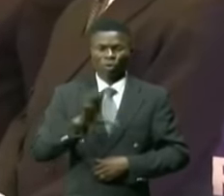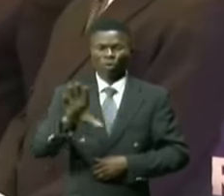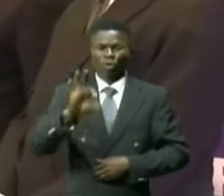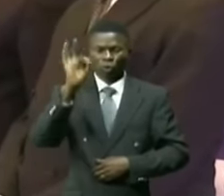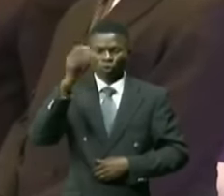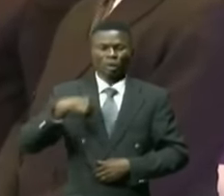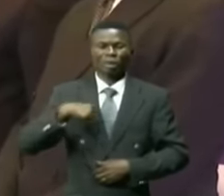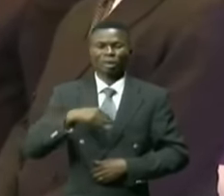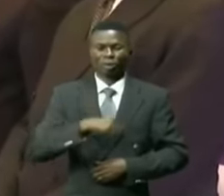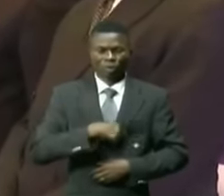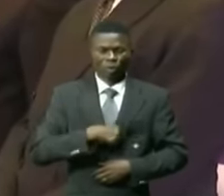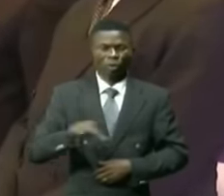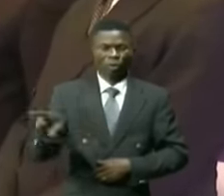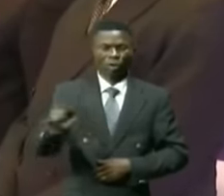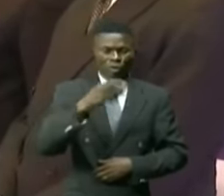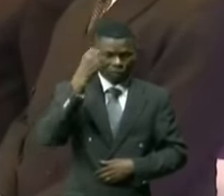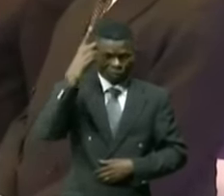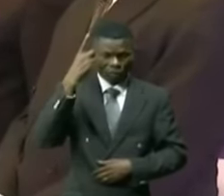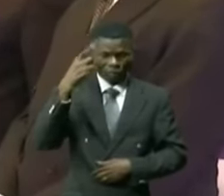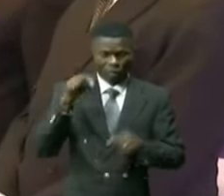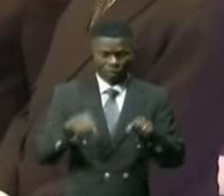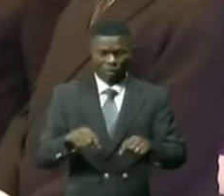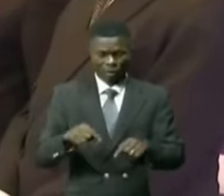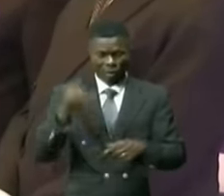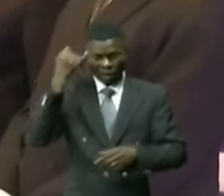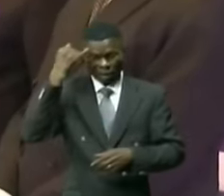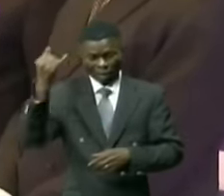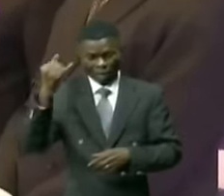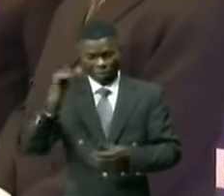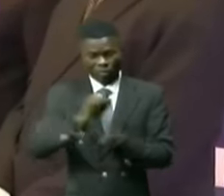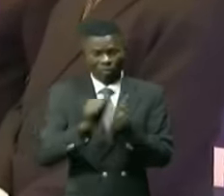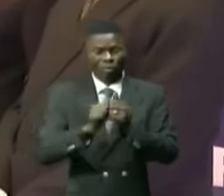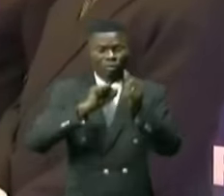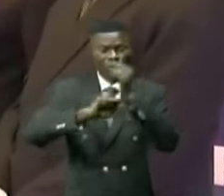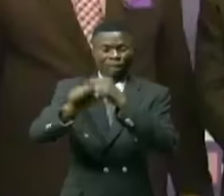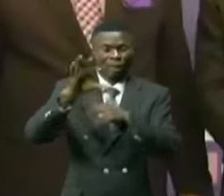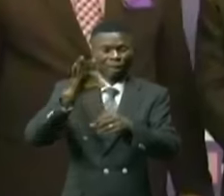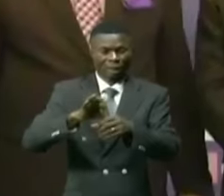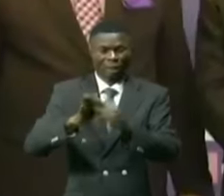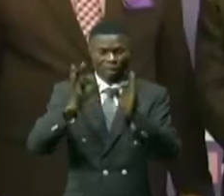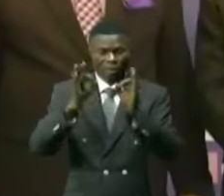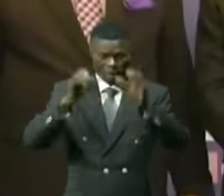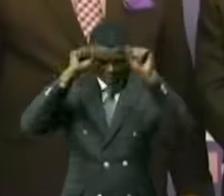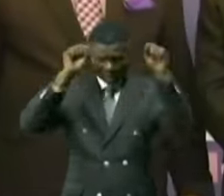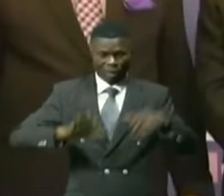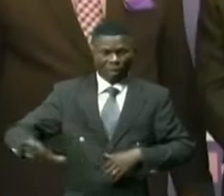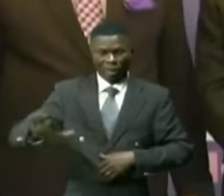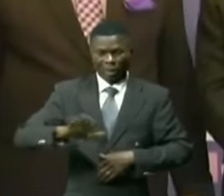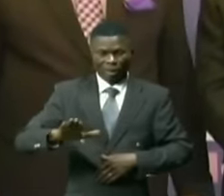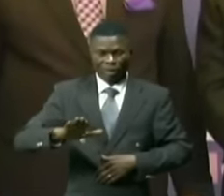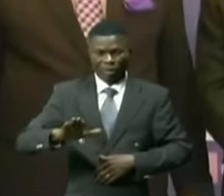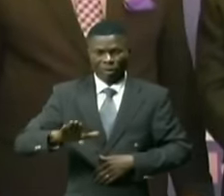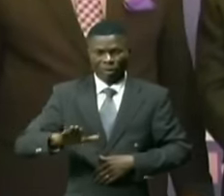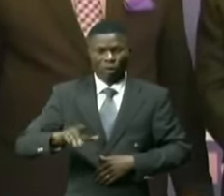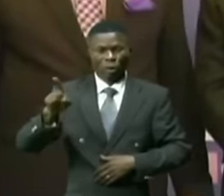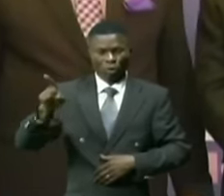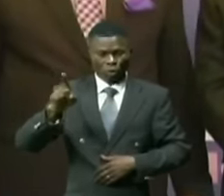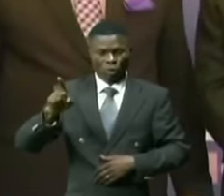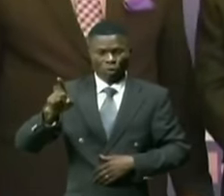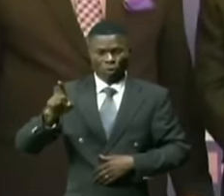choisis, puisque vous comprenez, nous sommes dans un contexte de campagne électorale. Le président de la République, qui a